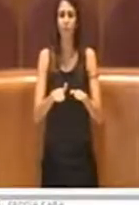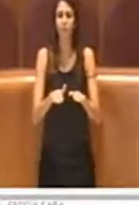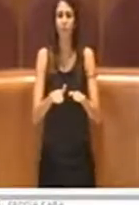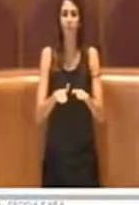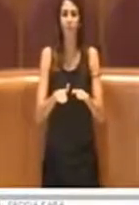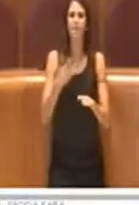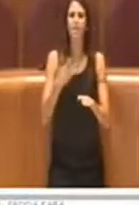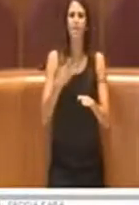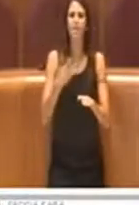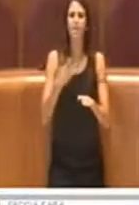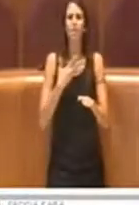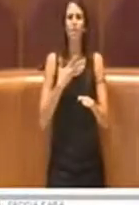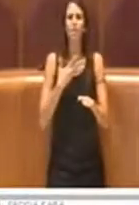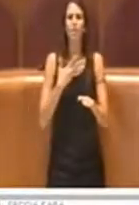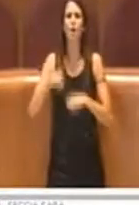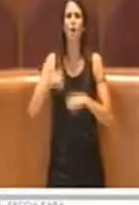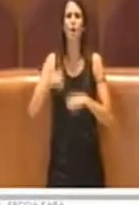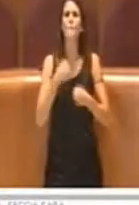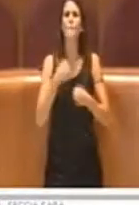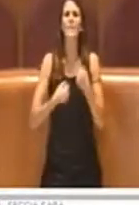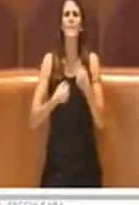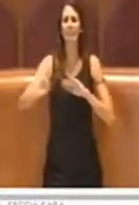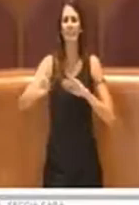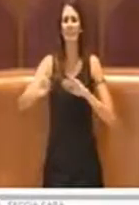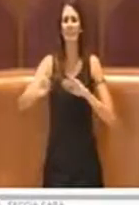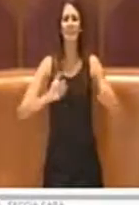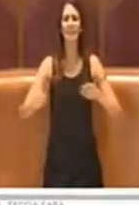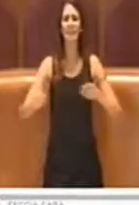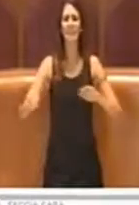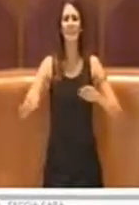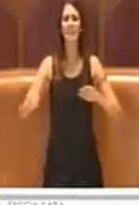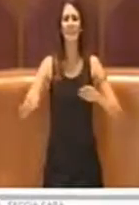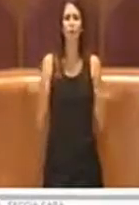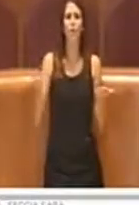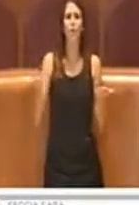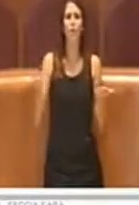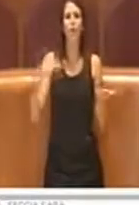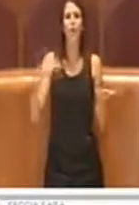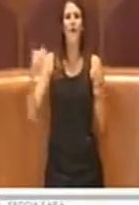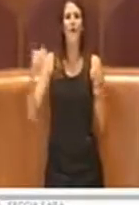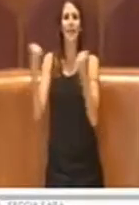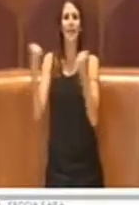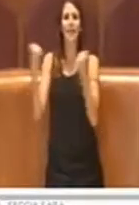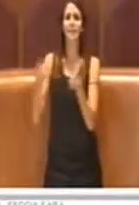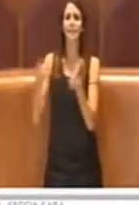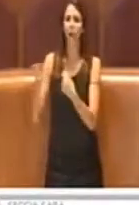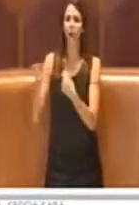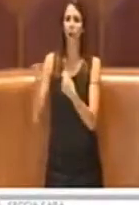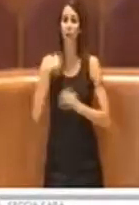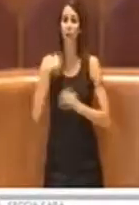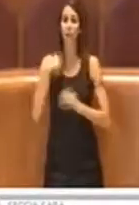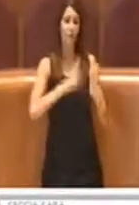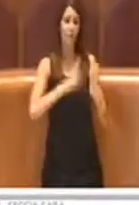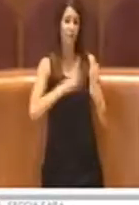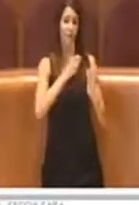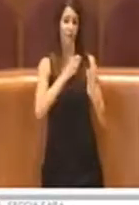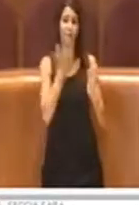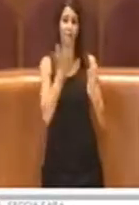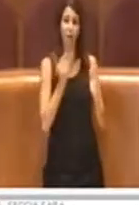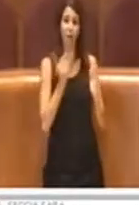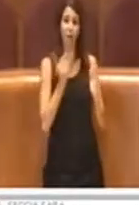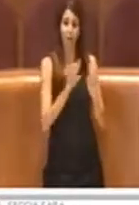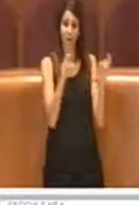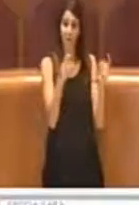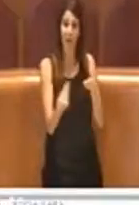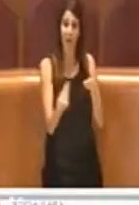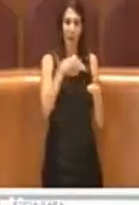prevede delle azioni discriminatorie rispetto alle altre attività commerciali, all'interno della delibera io non intendo mettere questa parte. Quindi con